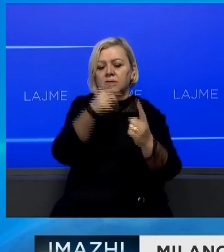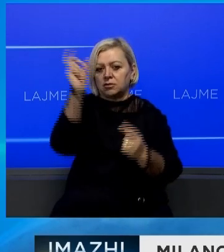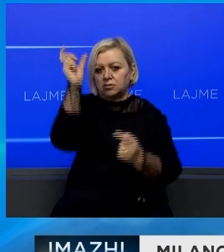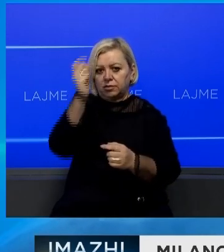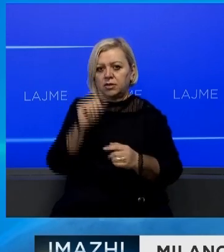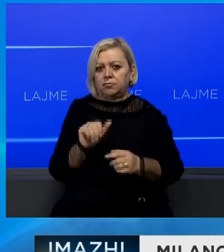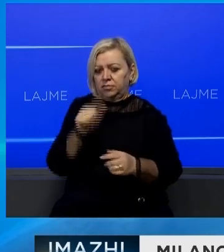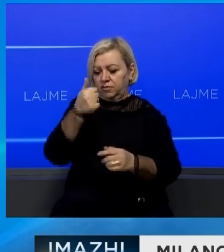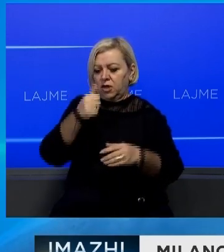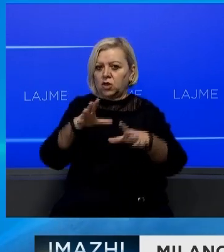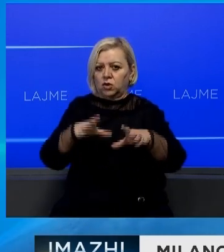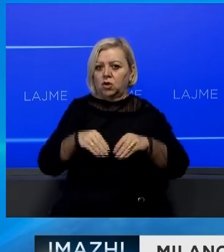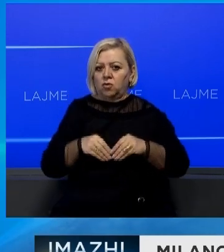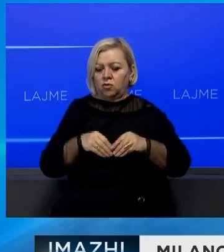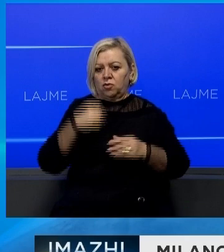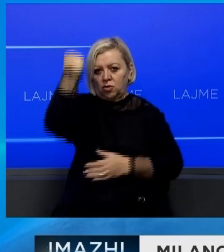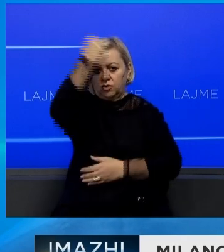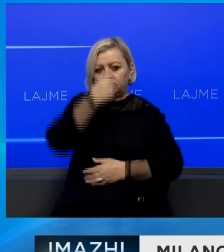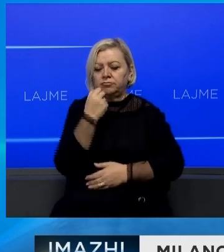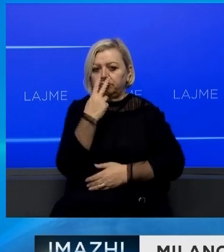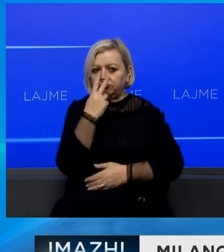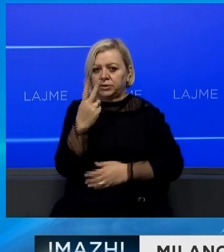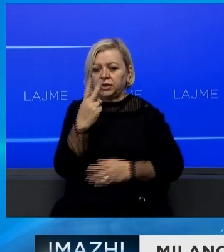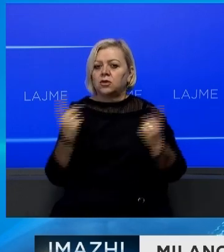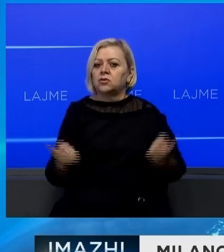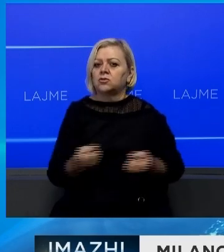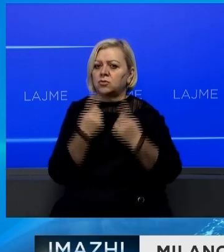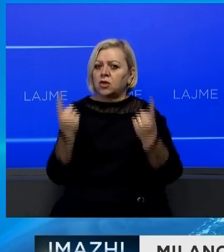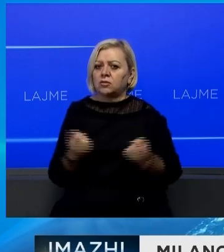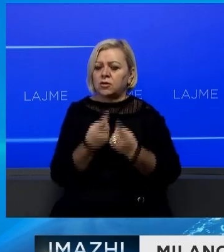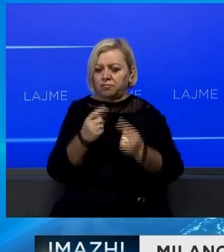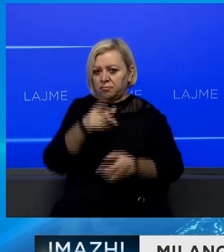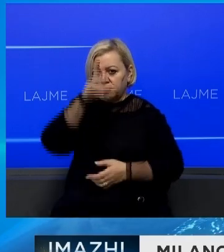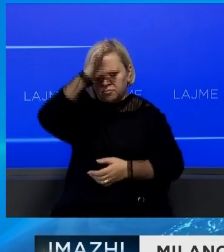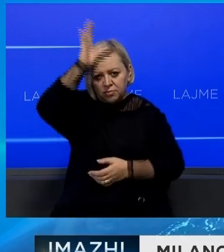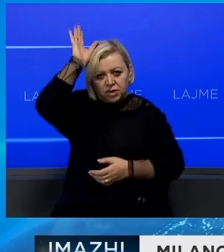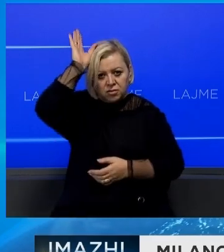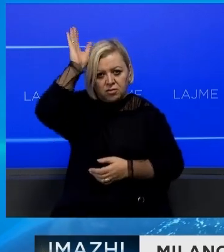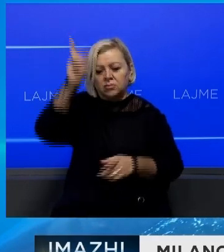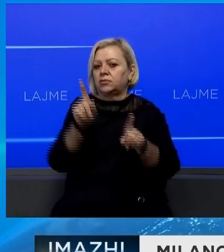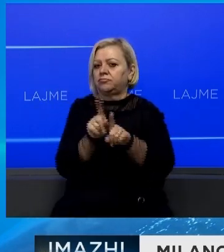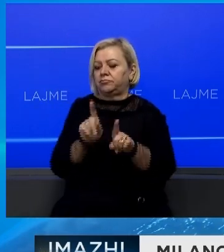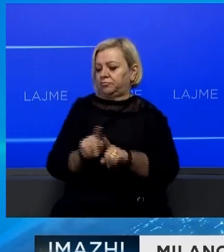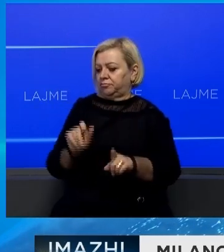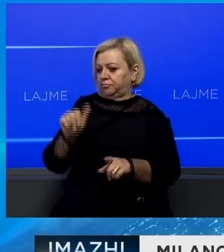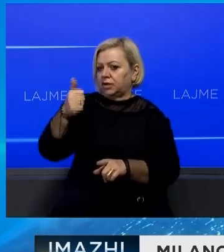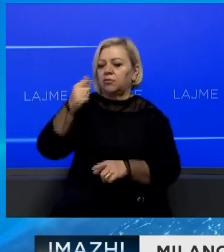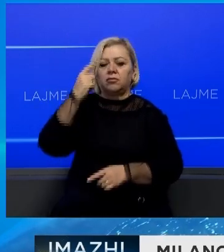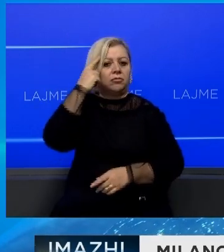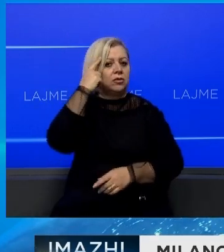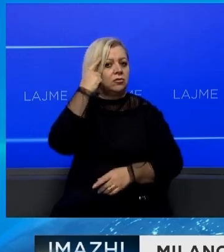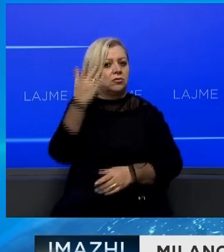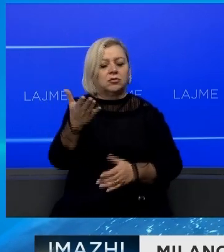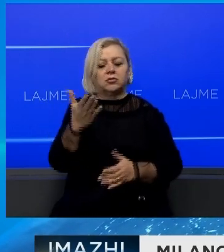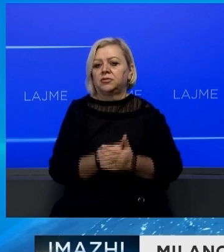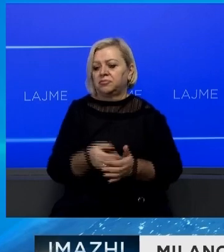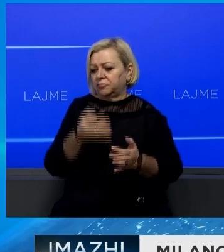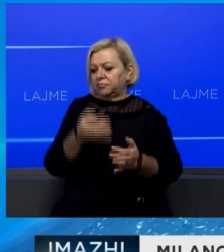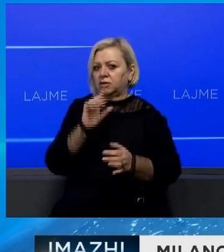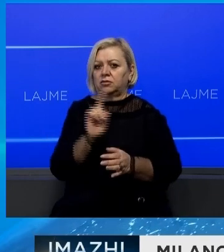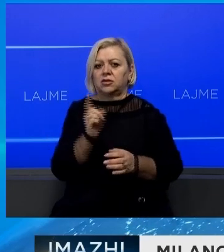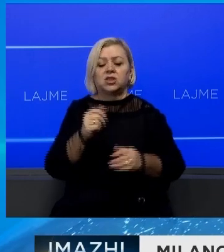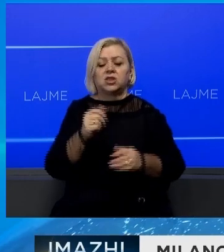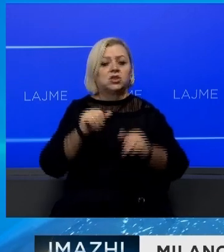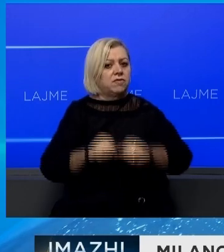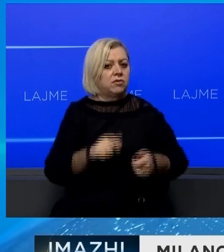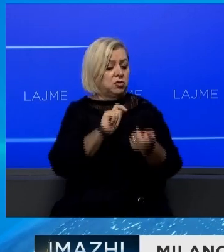ta njohë Kosovën. E kemi parë situatën kur bëhet fjalë për Beogradin. Në rend të parë, mendohet se ndoshta nuk është mirë nëse